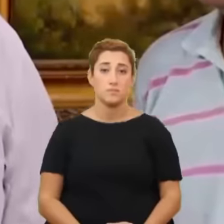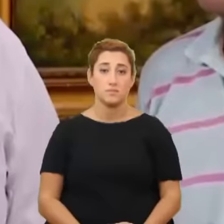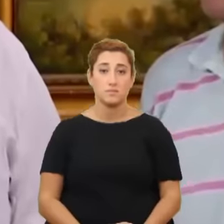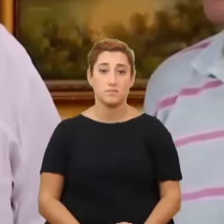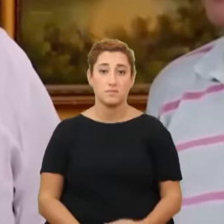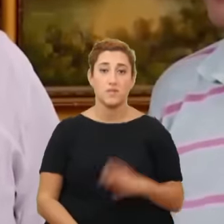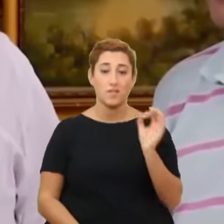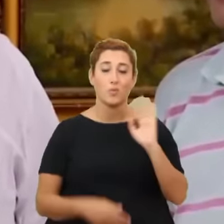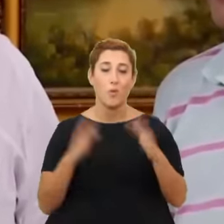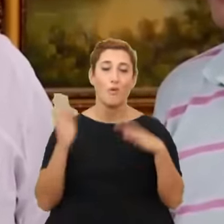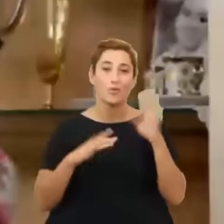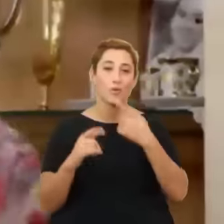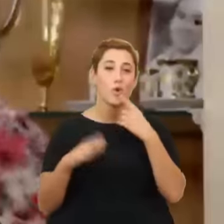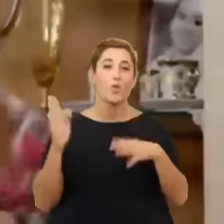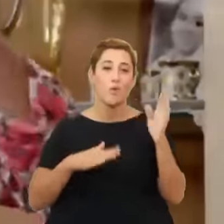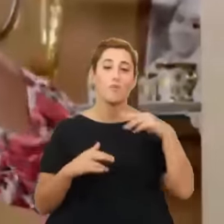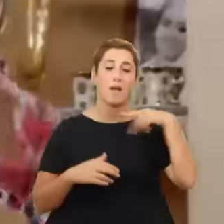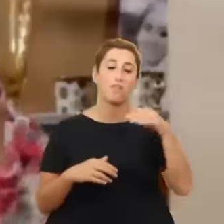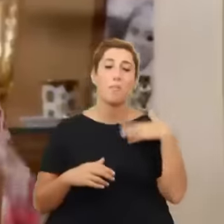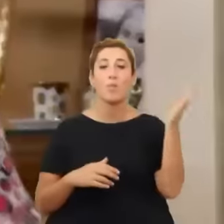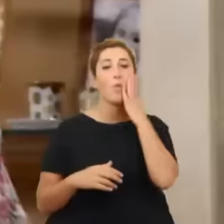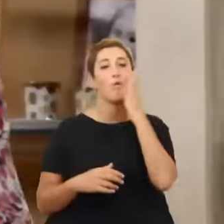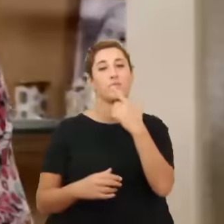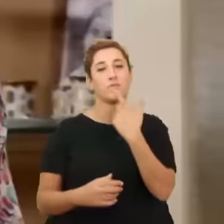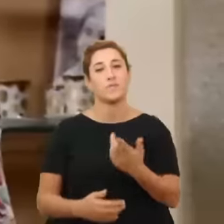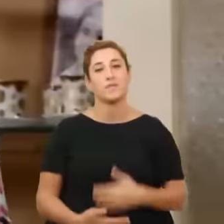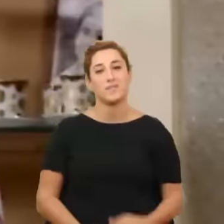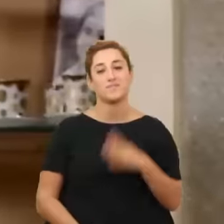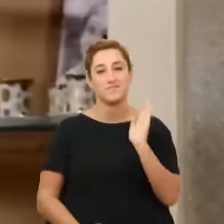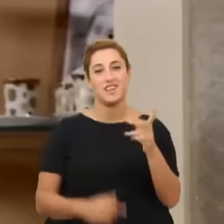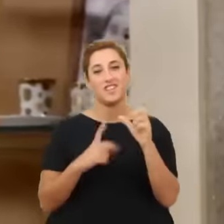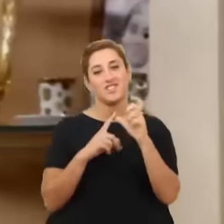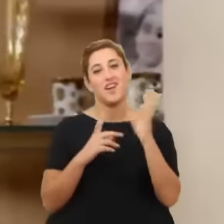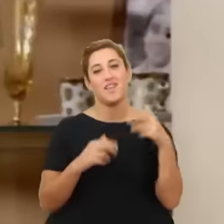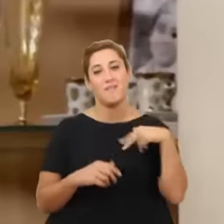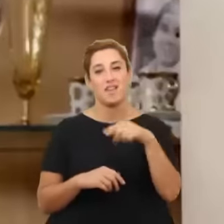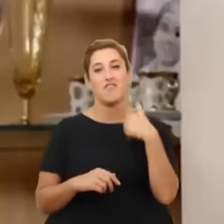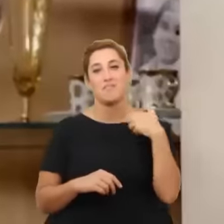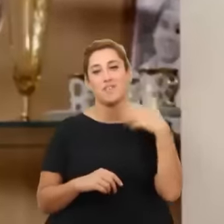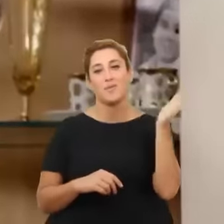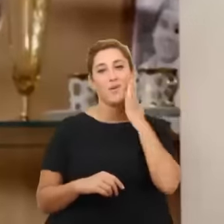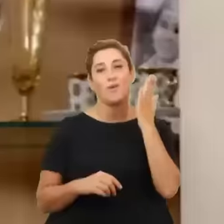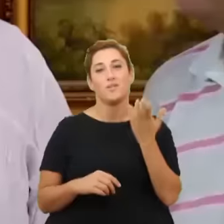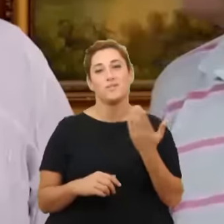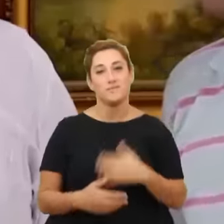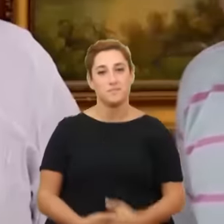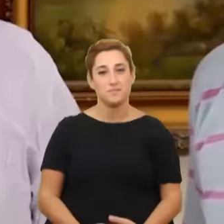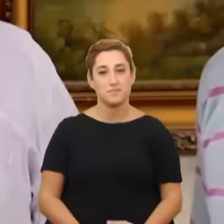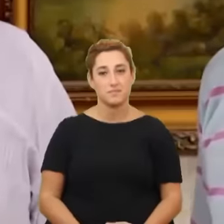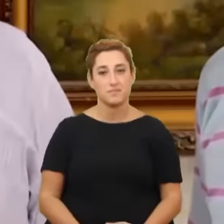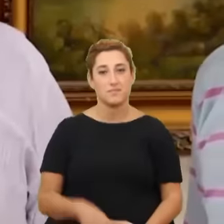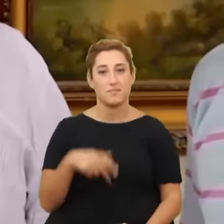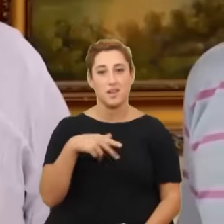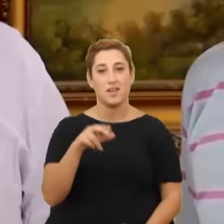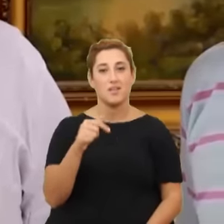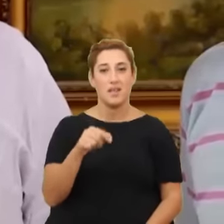Evet. Dövdü diyor, dövdü. Merdiven bana dövdü diyor. İlahi Şahin ya, merdiven bana. Ben de hemen